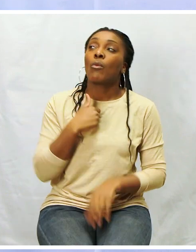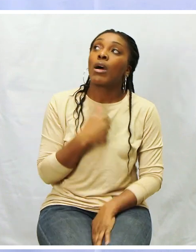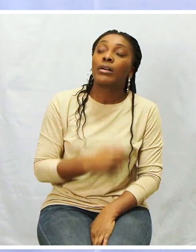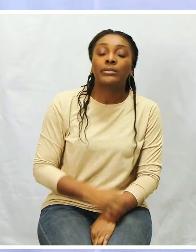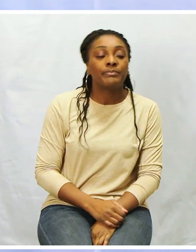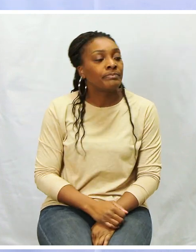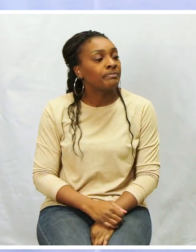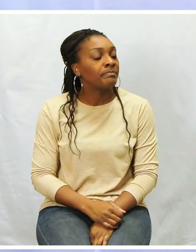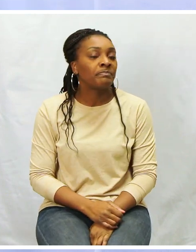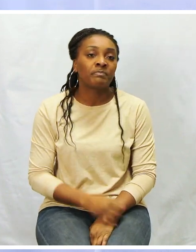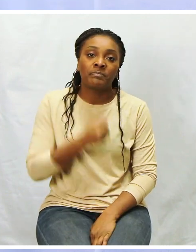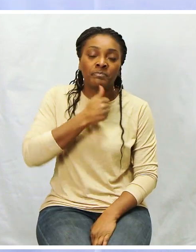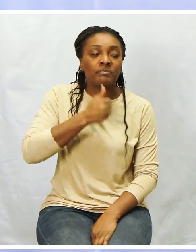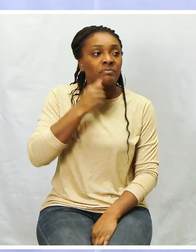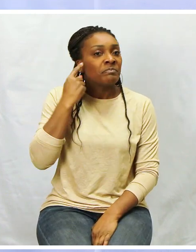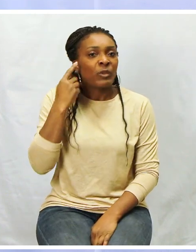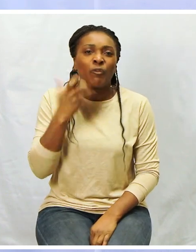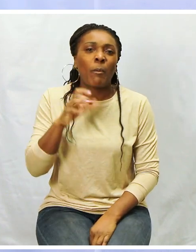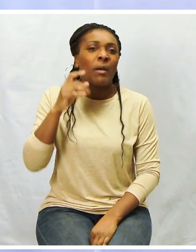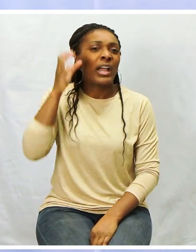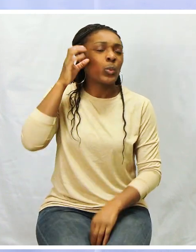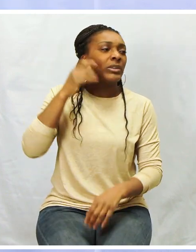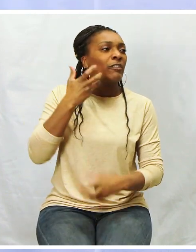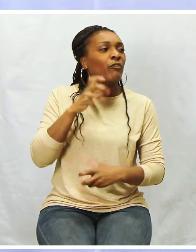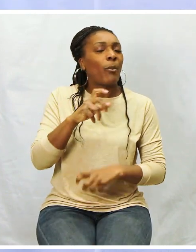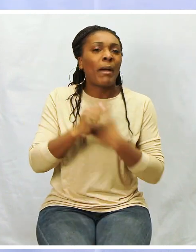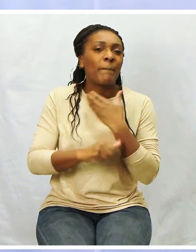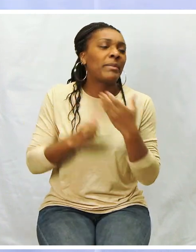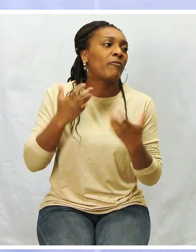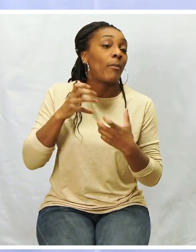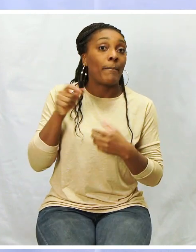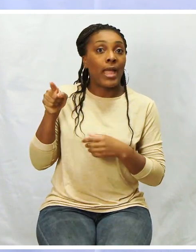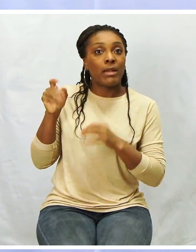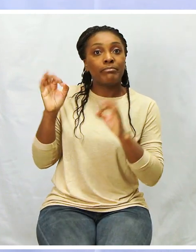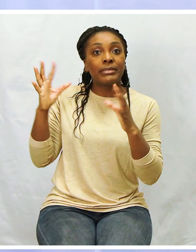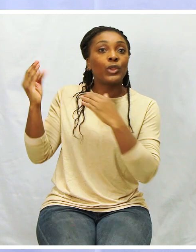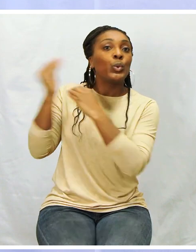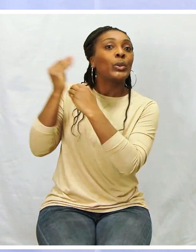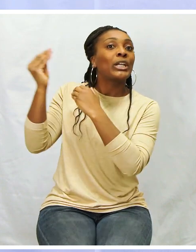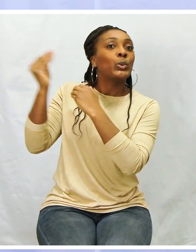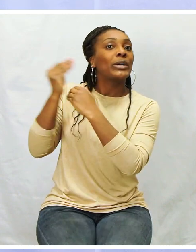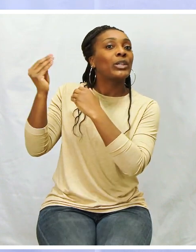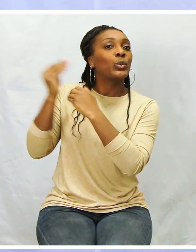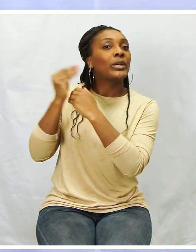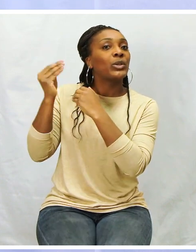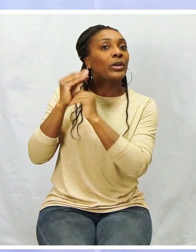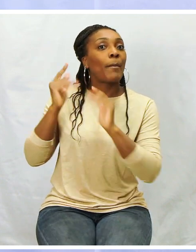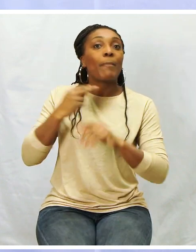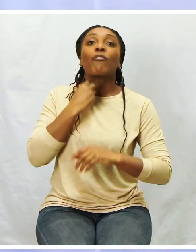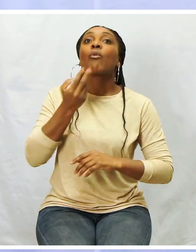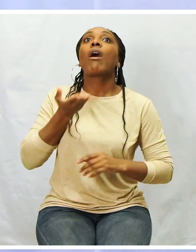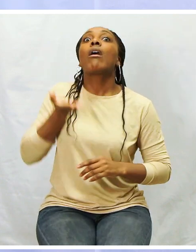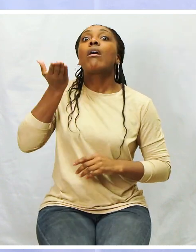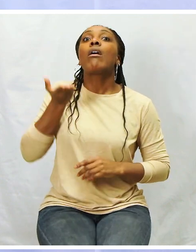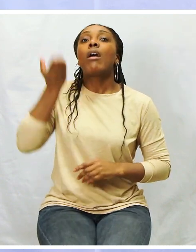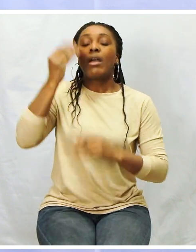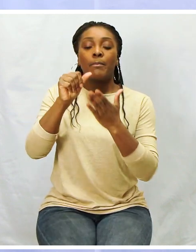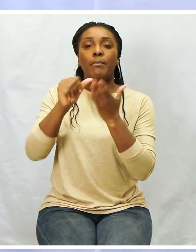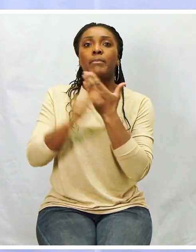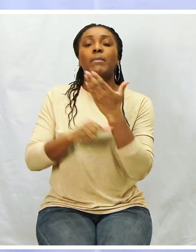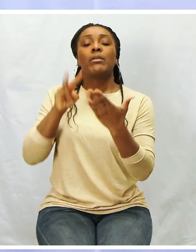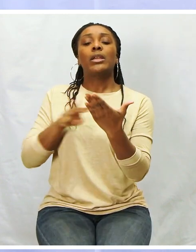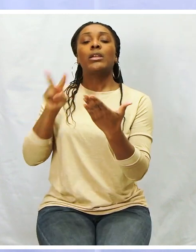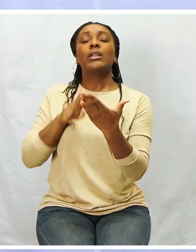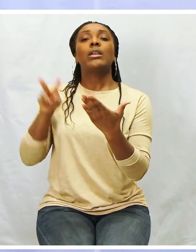du mal à supporter, mais c'était nécessaire. C'était comme si elle me nourrissait, en fait, comme je disais dans une autre vidéo, la maman aigle qui vient donner dans